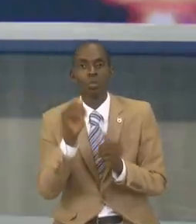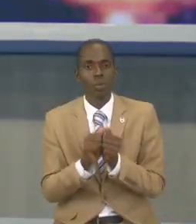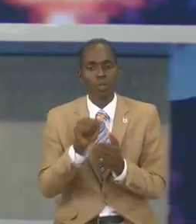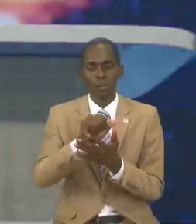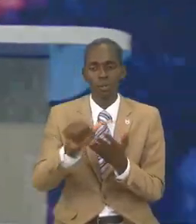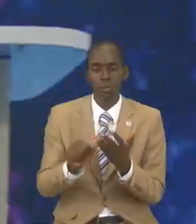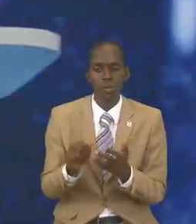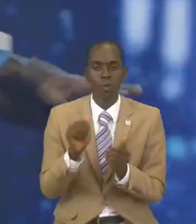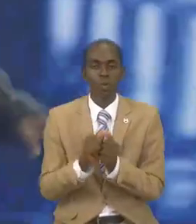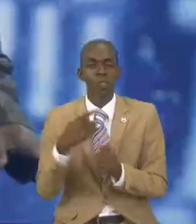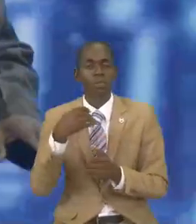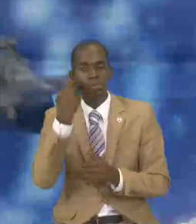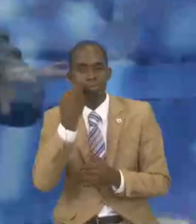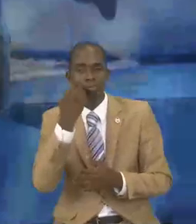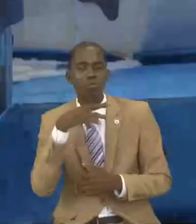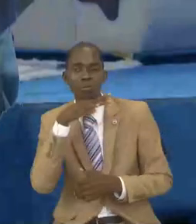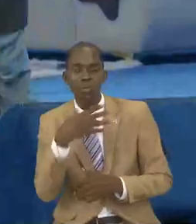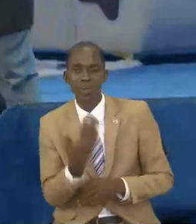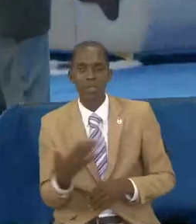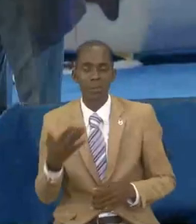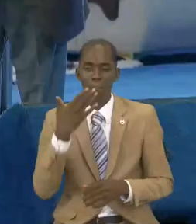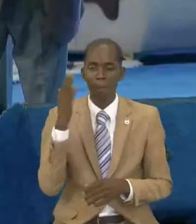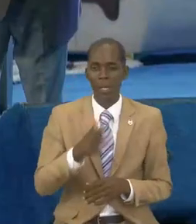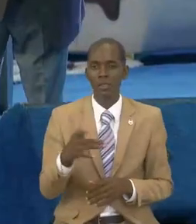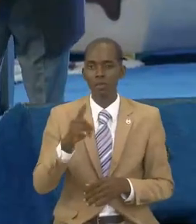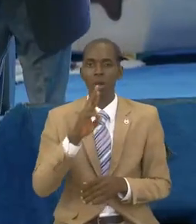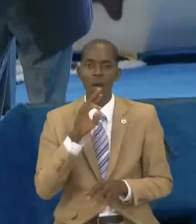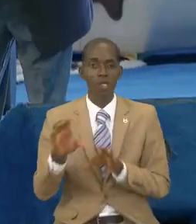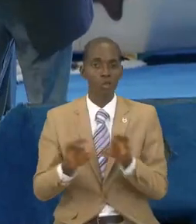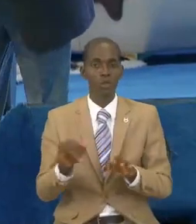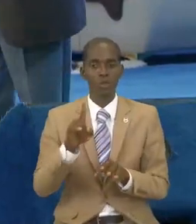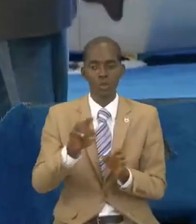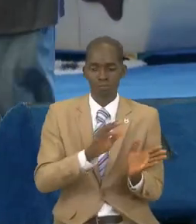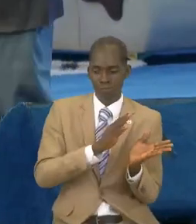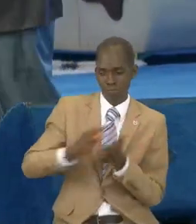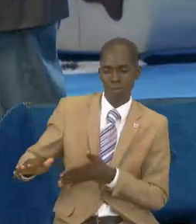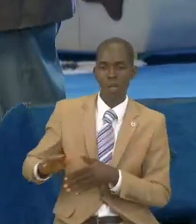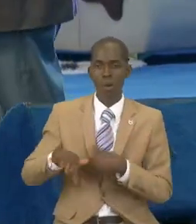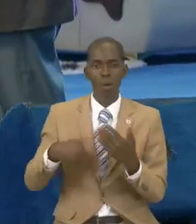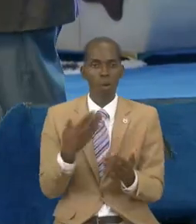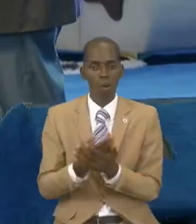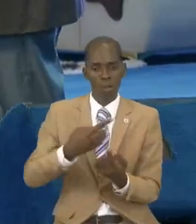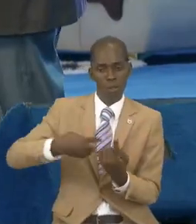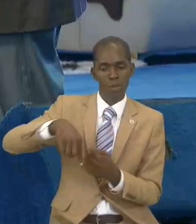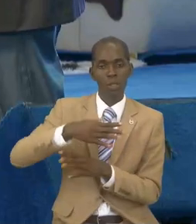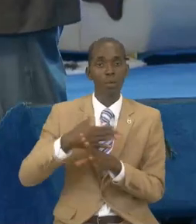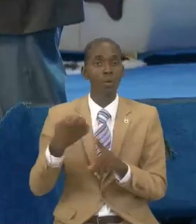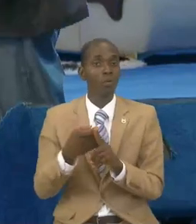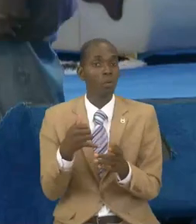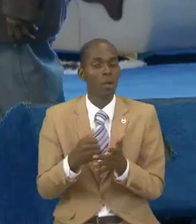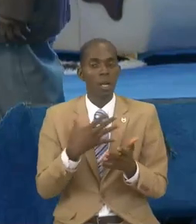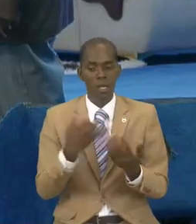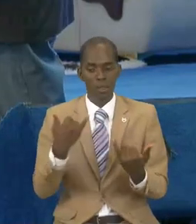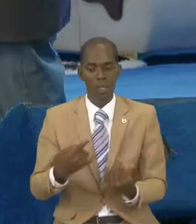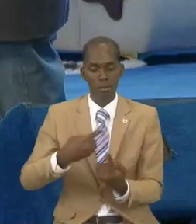la fornication et les jeux, les mauvaises choses que tu faisais, tu dois te détourner de tout cela. Et tu viens au